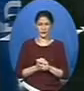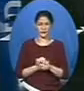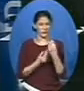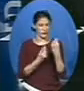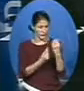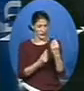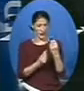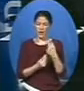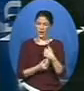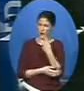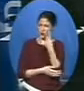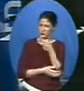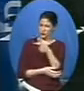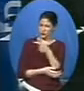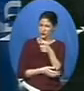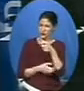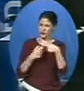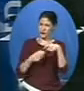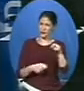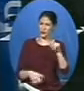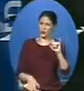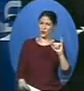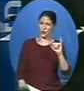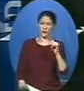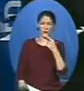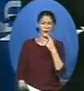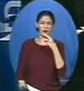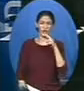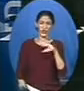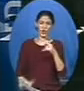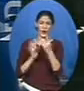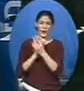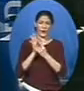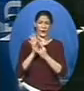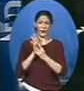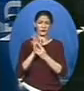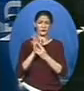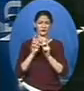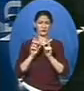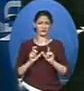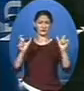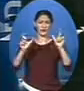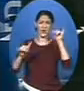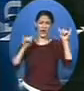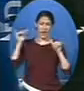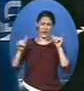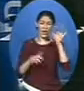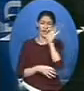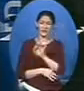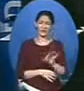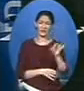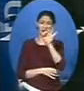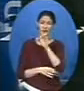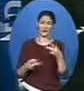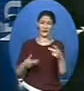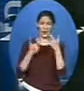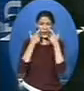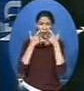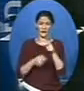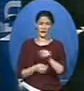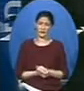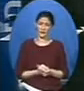יוגב, שבעצם גם כשיש את החוק למניעת מפגעי רעש, עדיין זה לא... אי אפשר לאכוף את זה, וזה